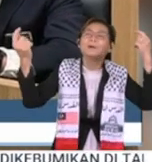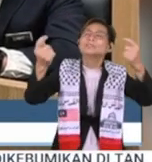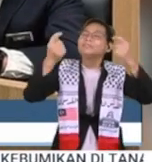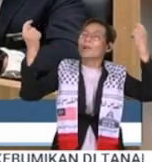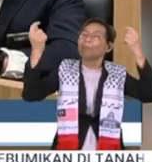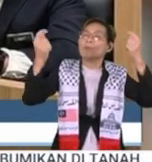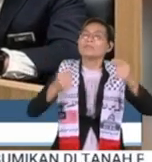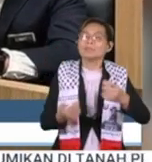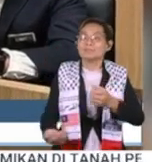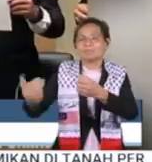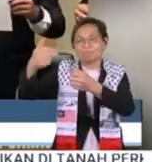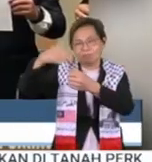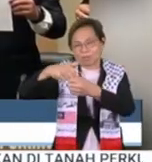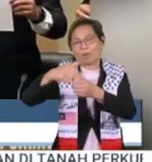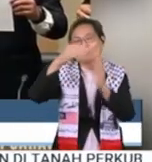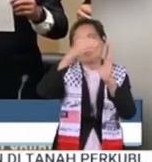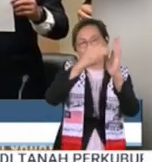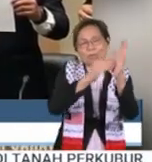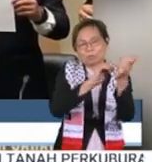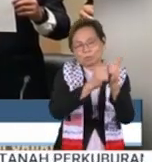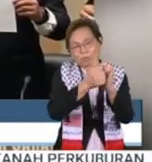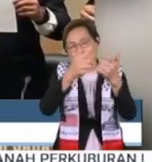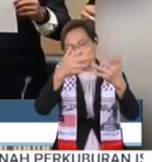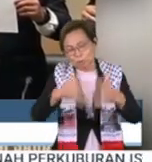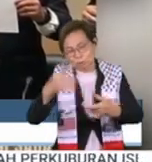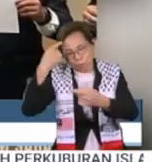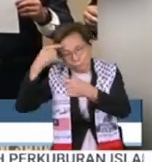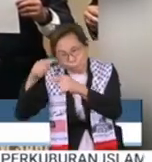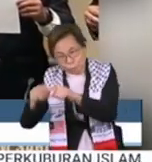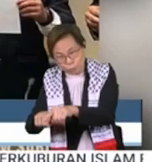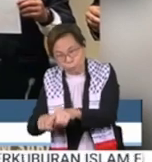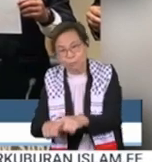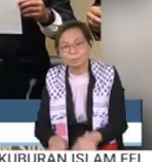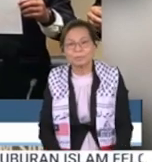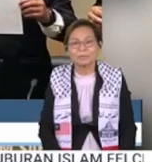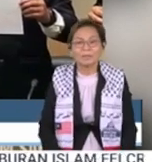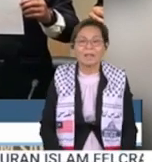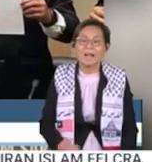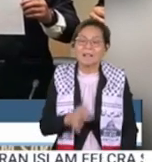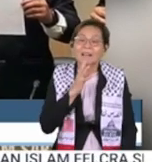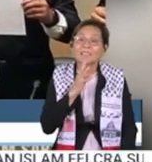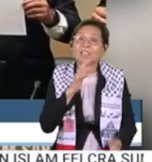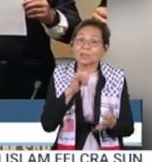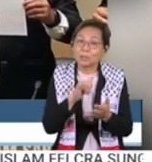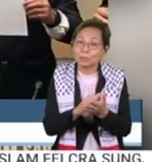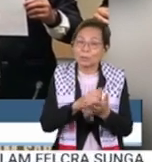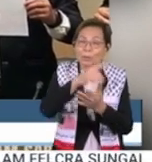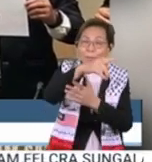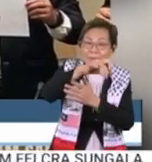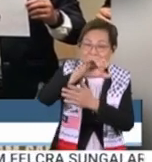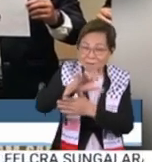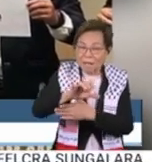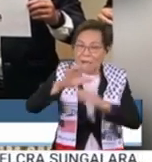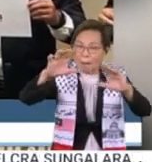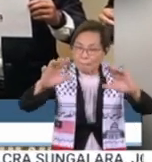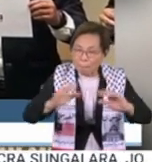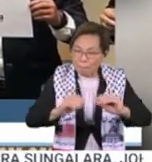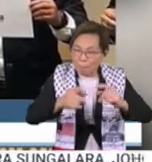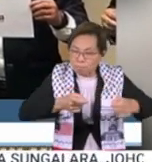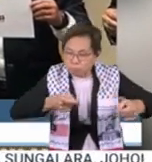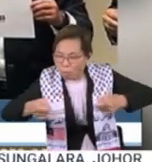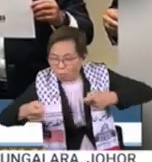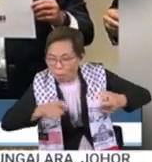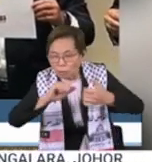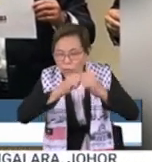turut serta dalam acara-acara sukan yang telah dipersetujui bersama. Beliau berkata demikian dalam sidang media mesyuarat